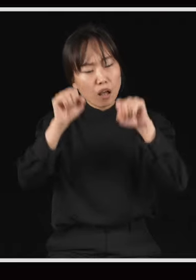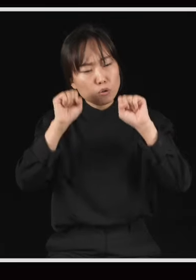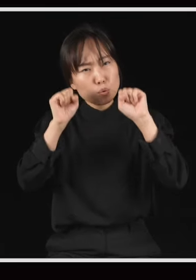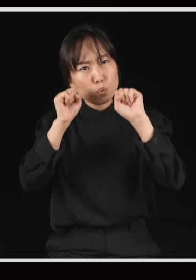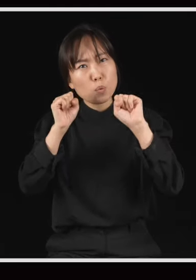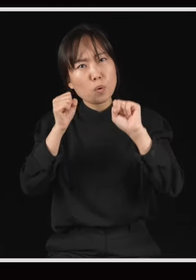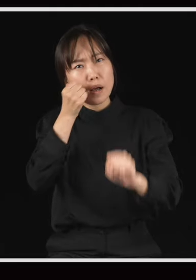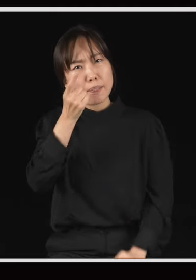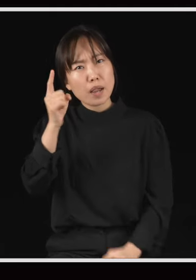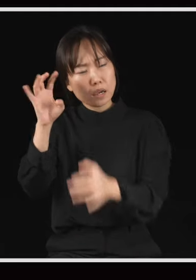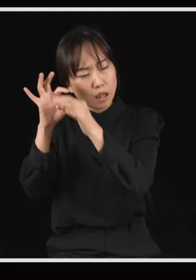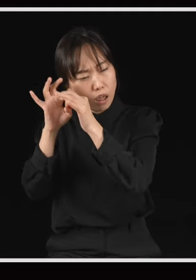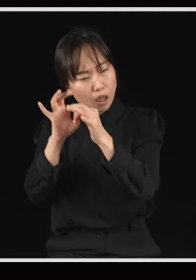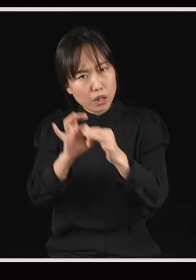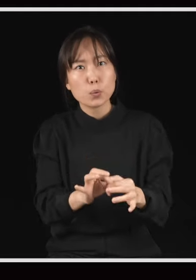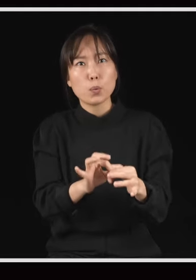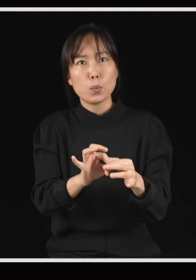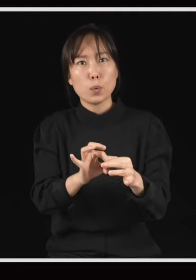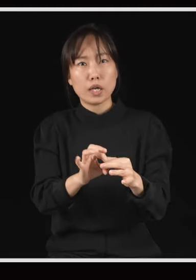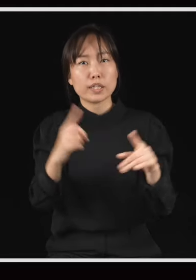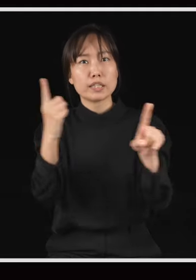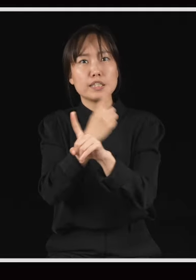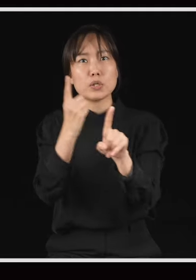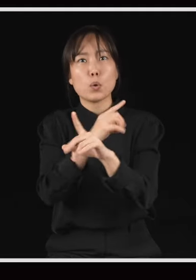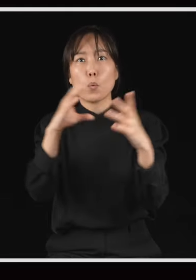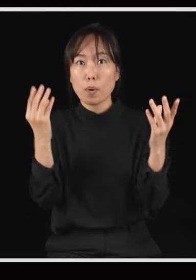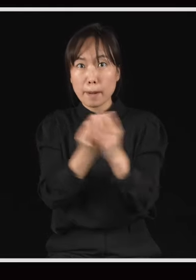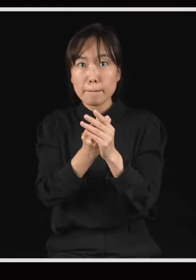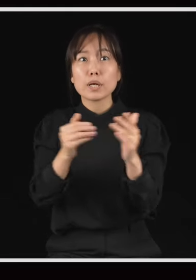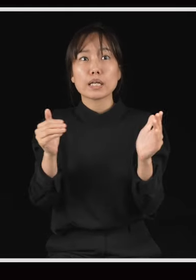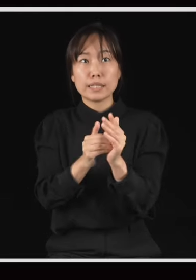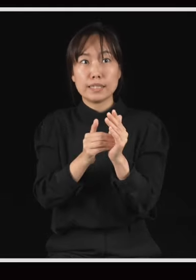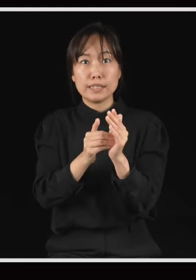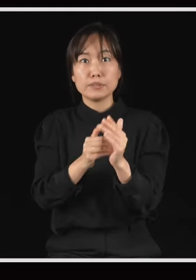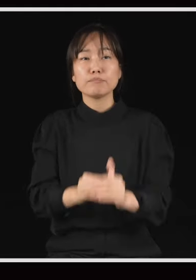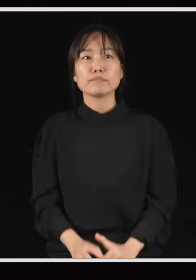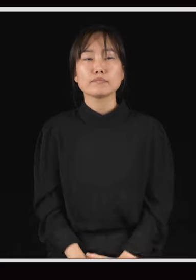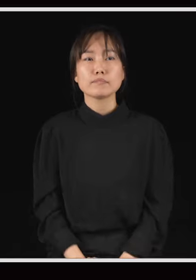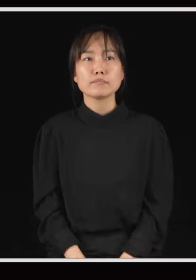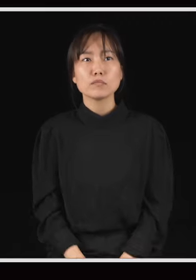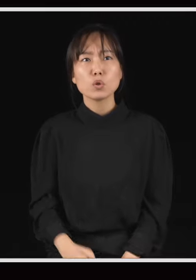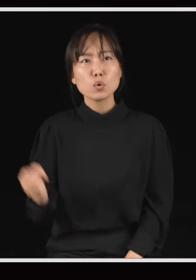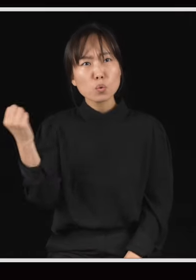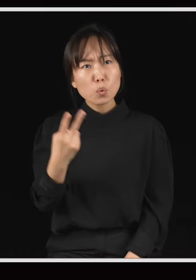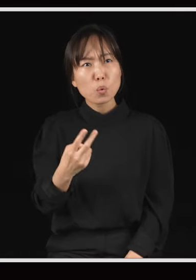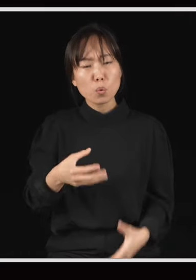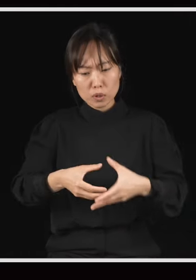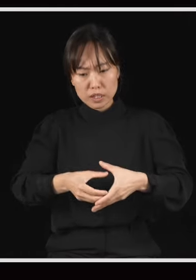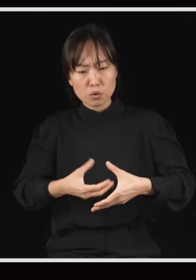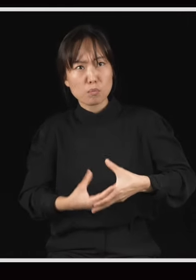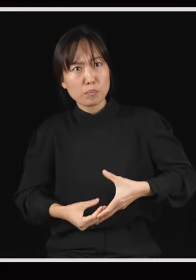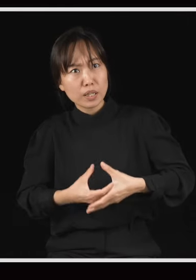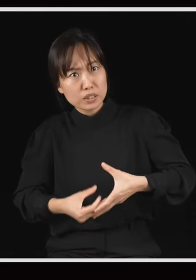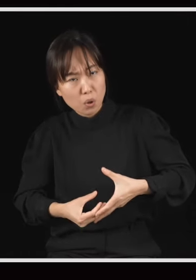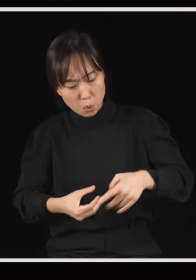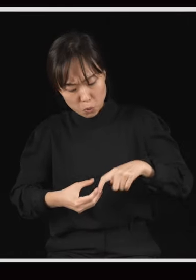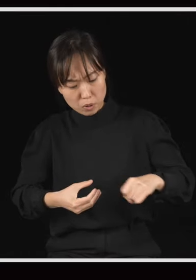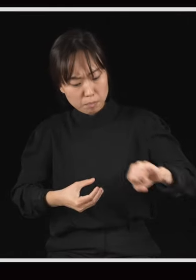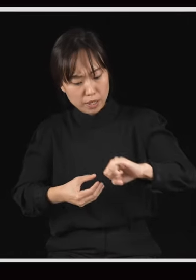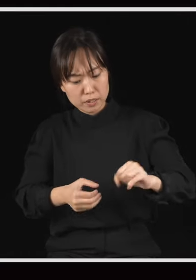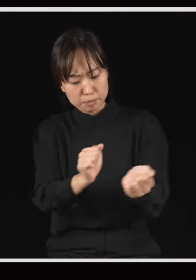그냥 브릿지 운동만 1개월 한 다음에 자궁 빠지는 게 아예 완전히 없어졌습니다. 그리고 자궁 빠지는 것 때문에